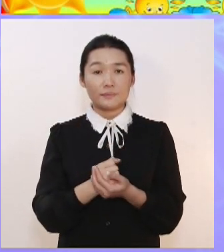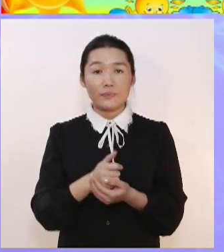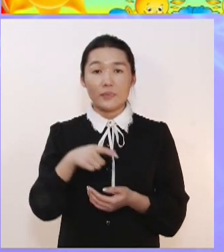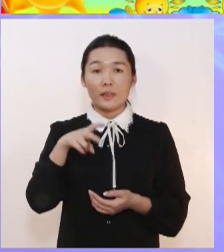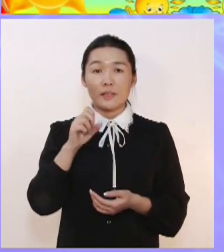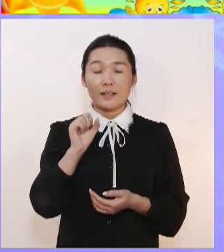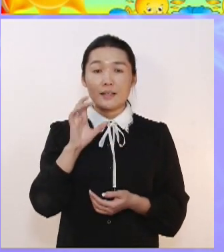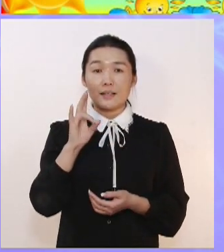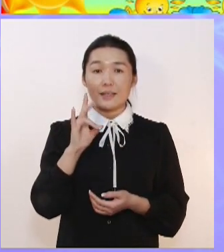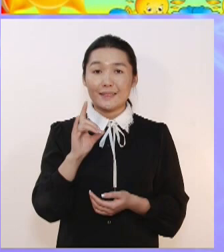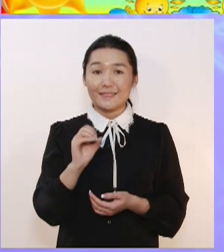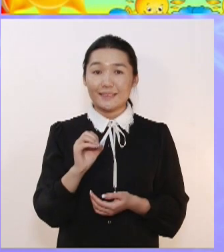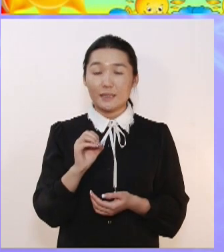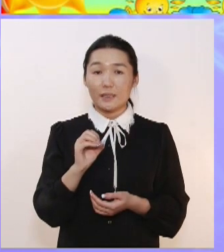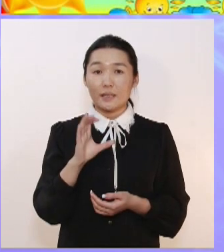гласные,